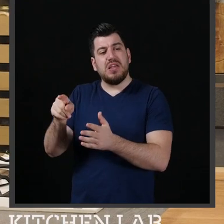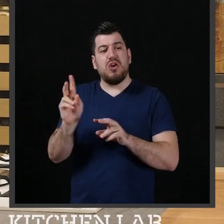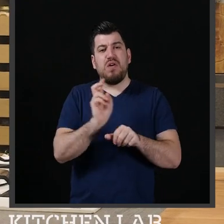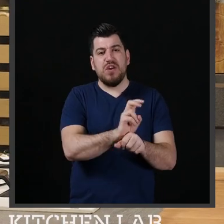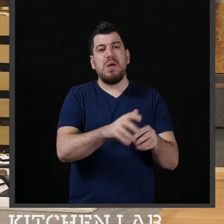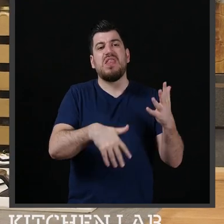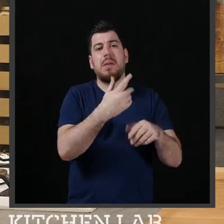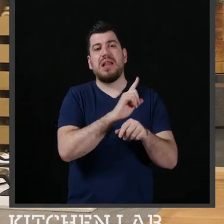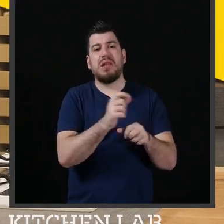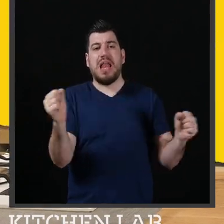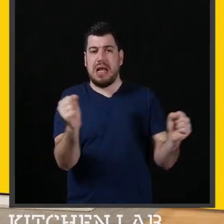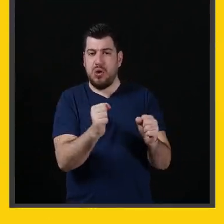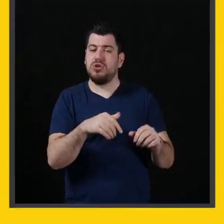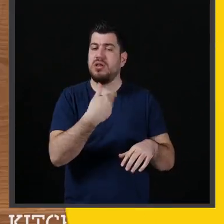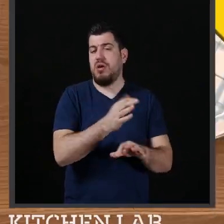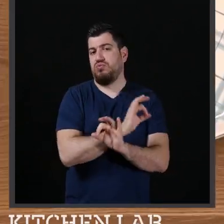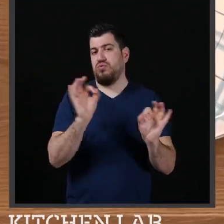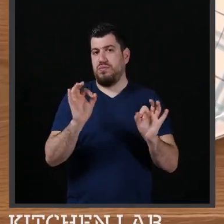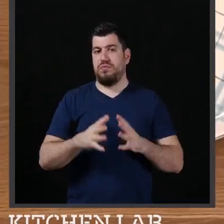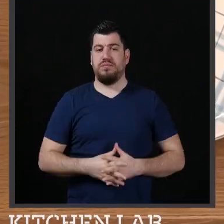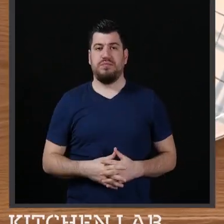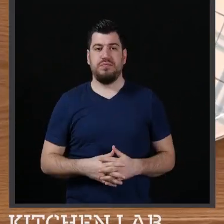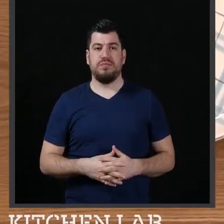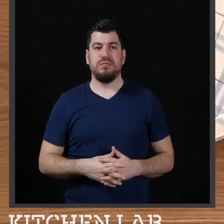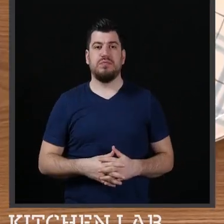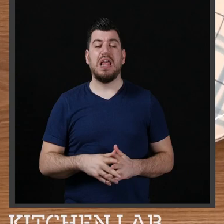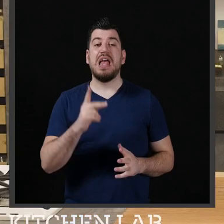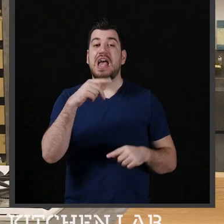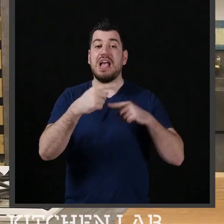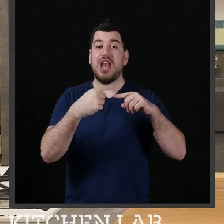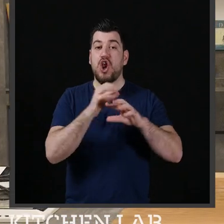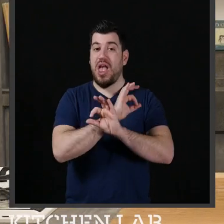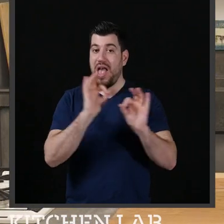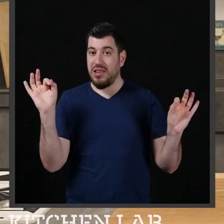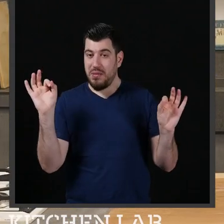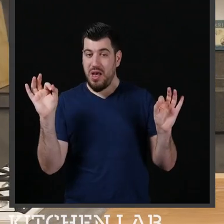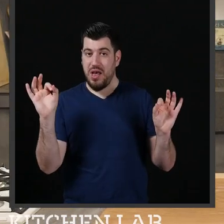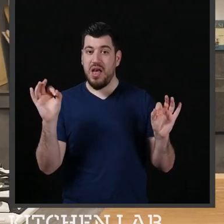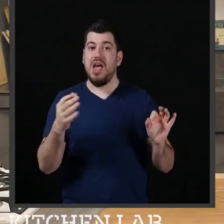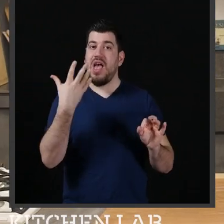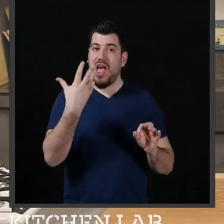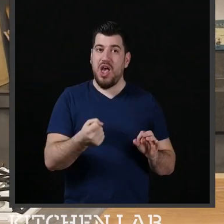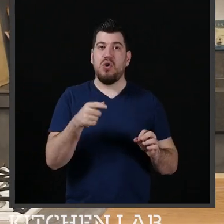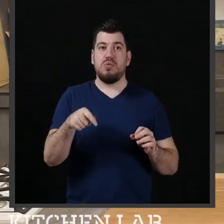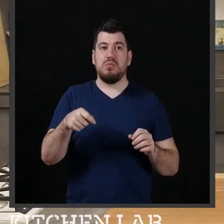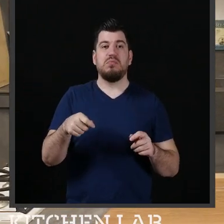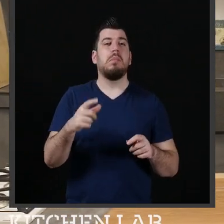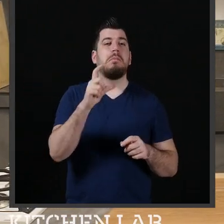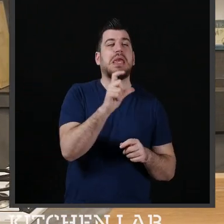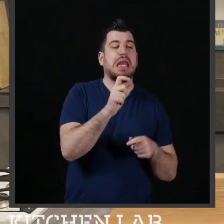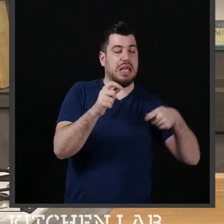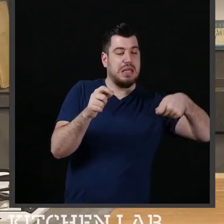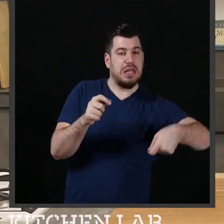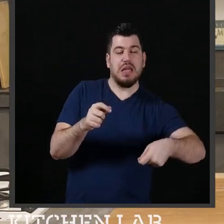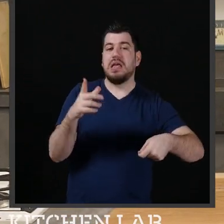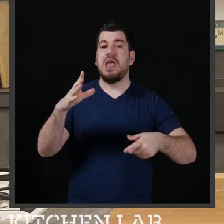λεπτά και μετά θα σερβίρουμε. Και τα κανελόνια μου είναι έτοιμα. Έχω τη μικρή σπάτουλα και τη μεγάλη. Αναλόγως τι